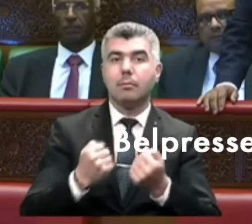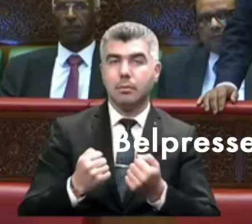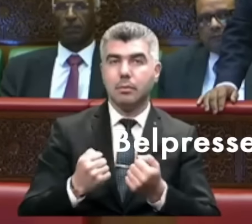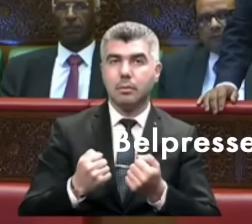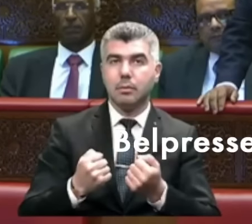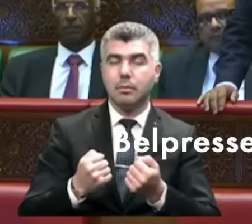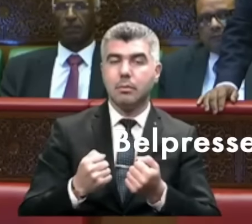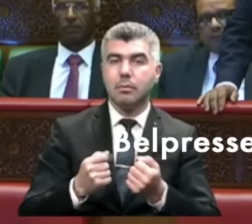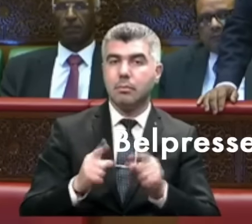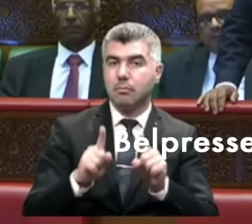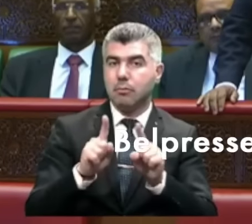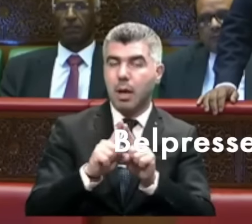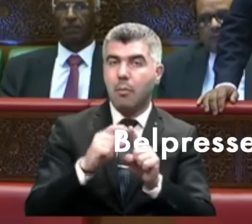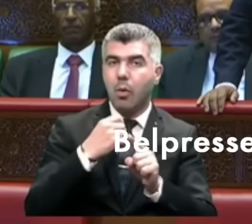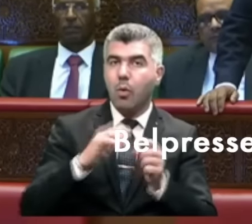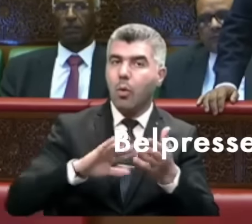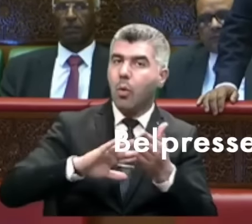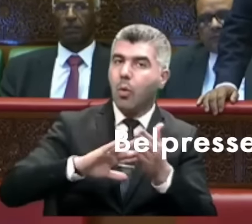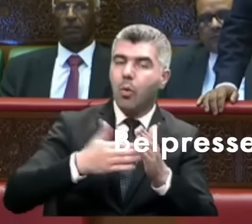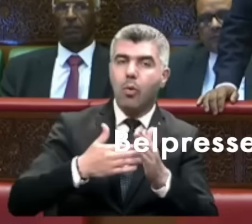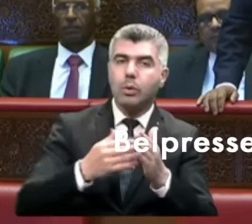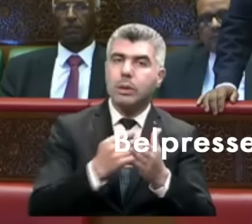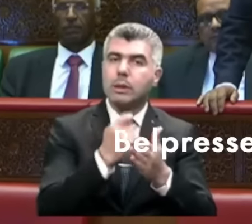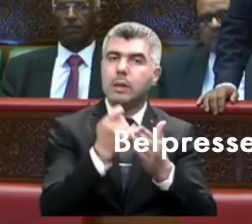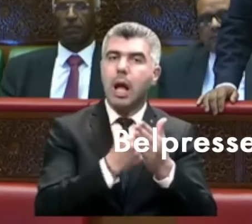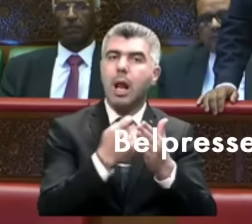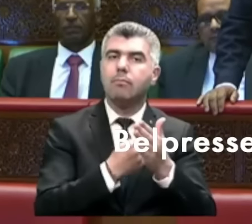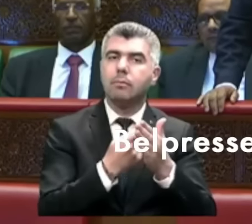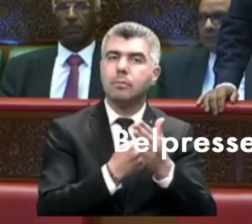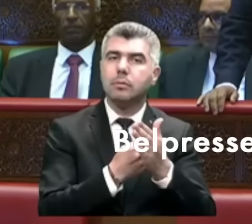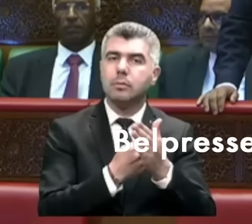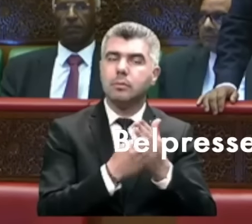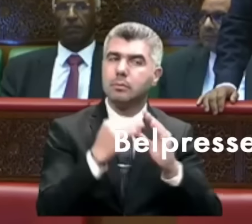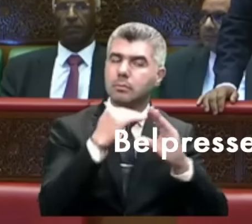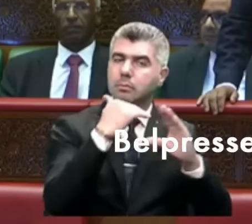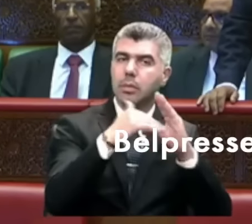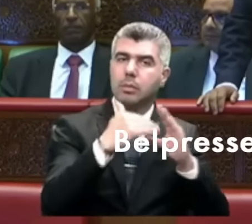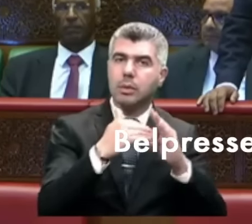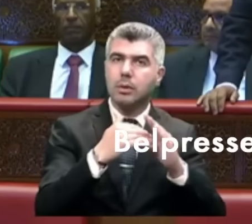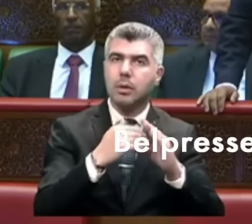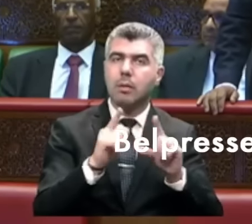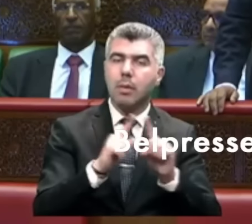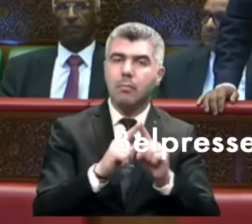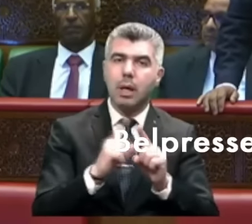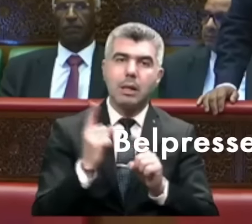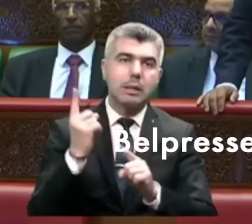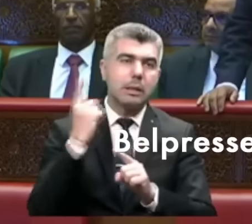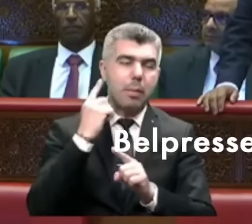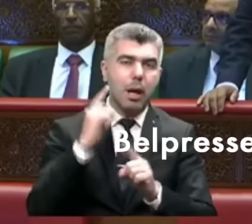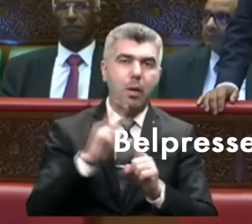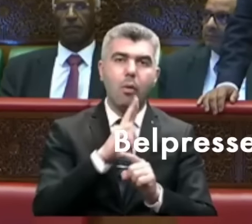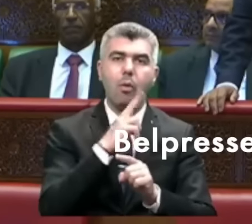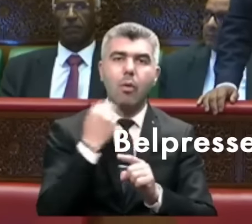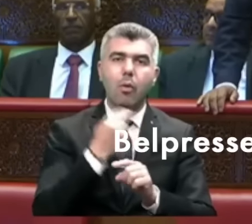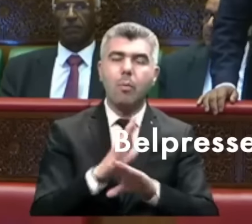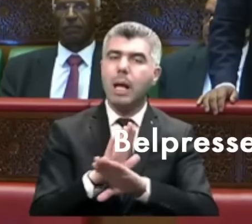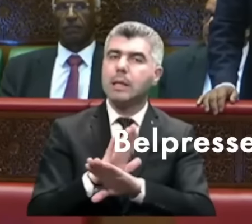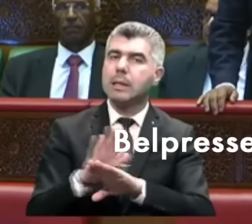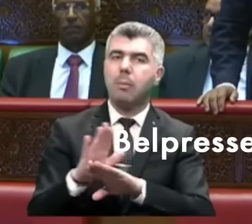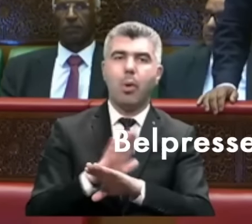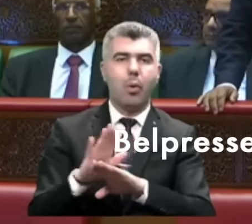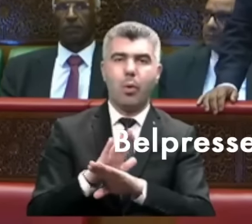مع المنطق كلنا تقدمنا بطلبات تناول الكلمه واستمعنا على ان الحكومه تعذر عليها